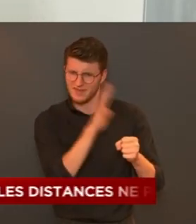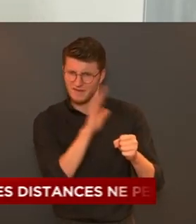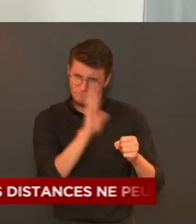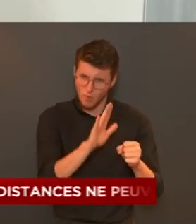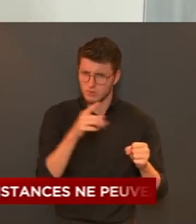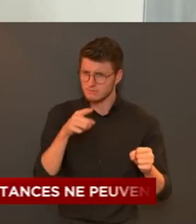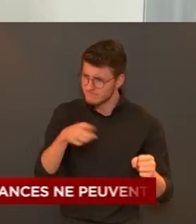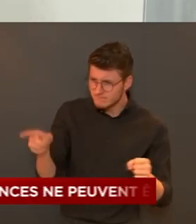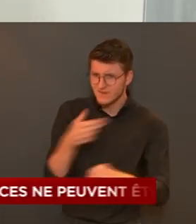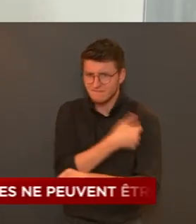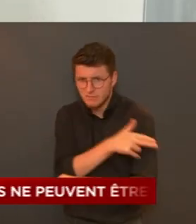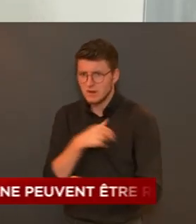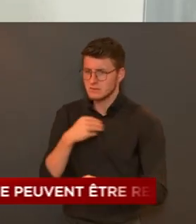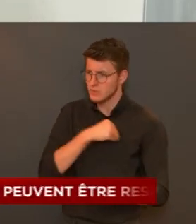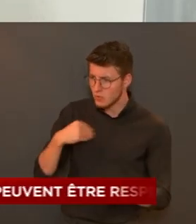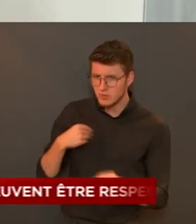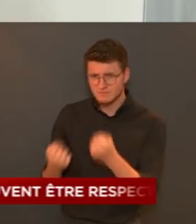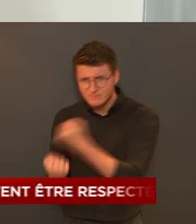le personnel soignant.